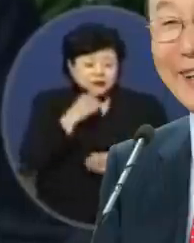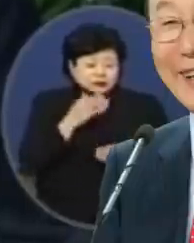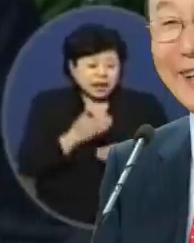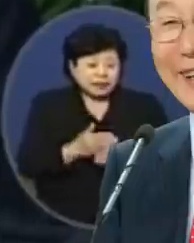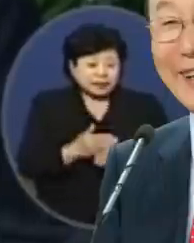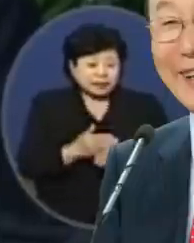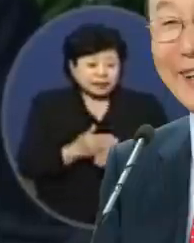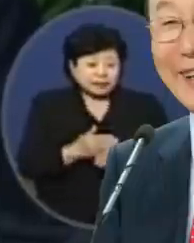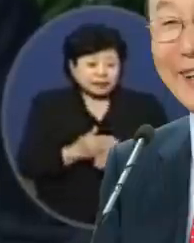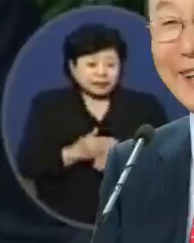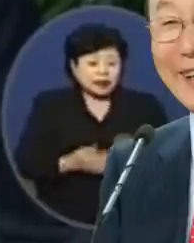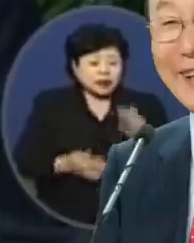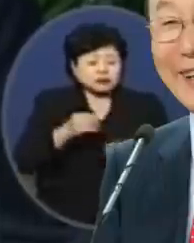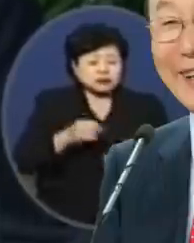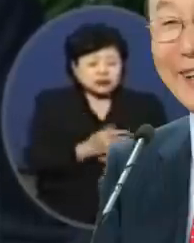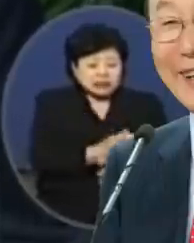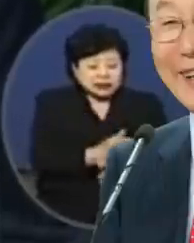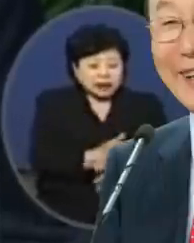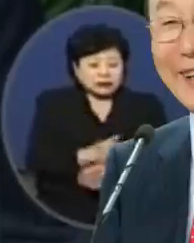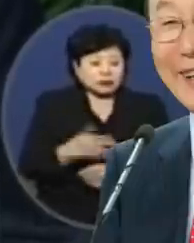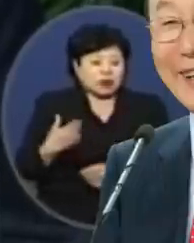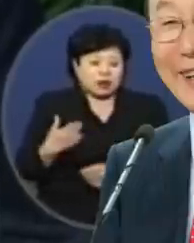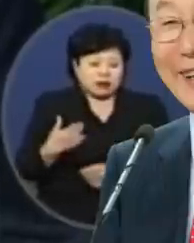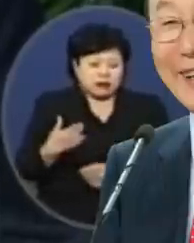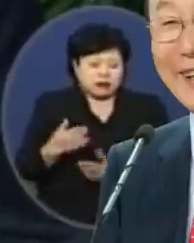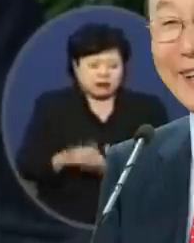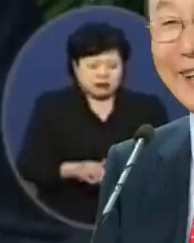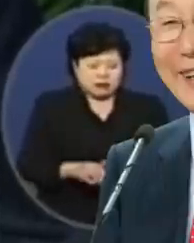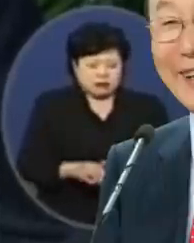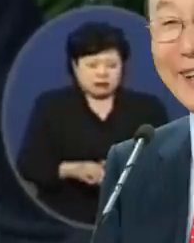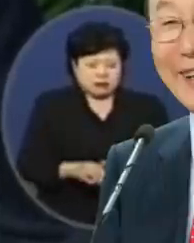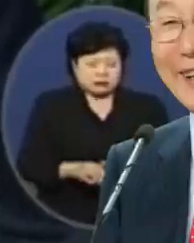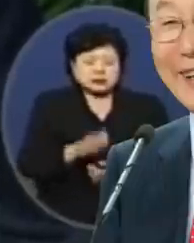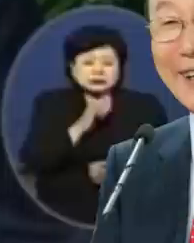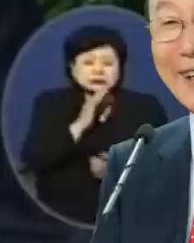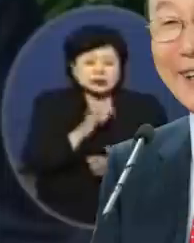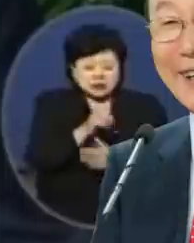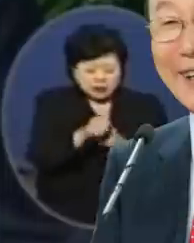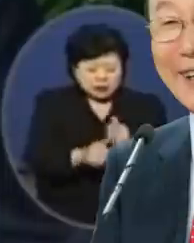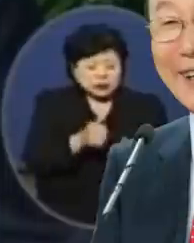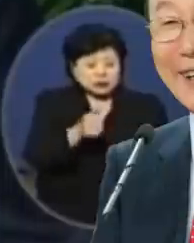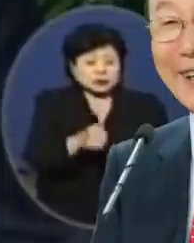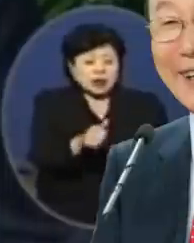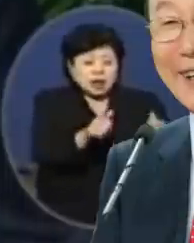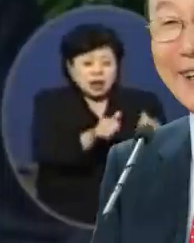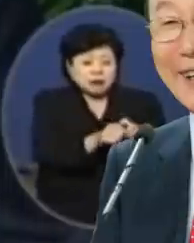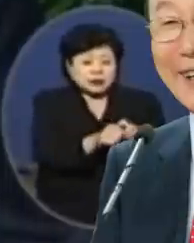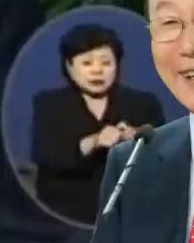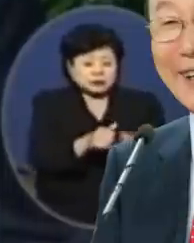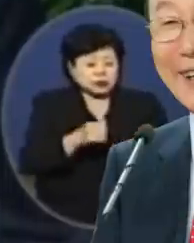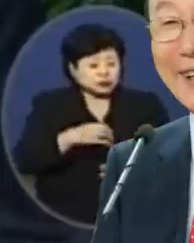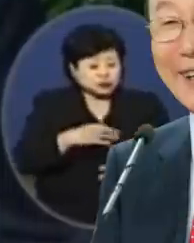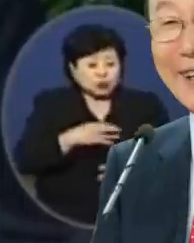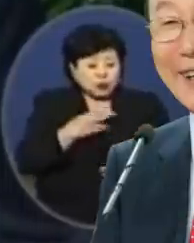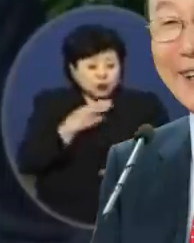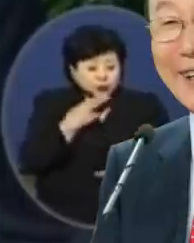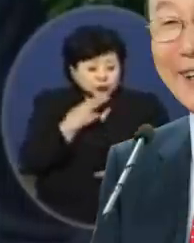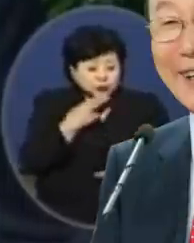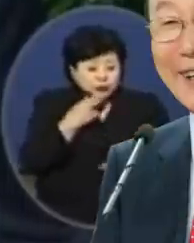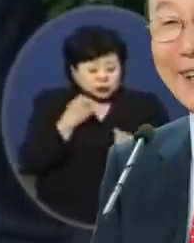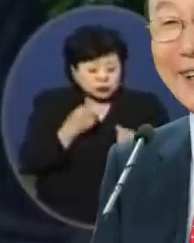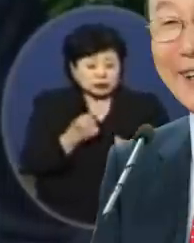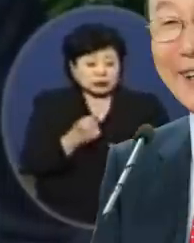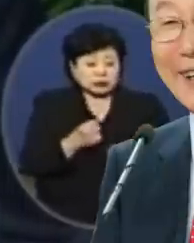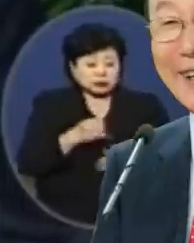언제 불장난을 할지 누가 압니까? 나는 사실은 하나님이 우리와 같이 계심으로 두려움이 없이